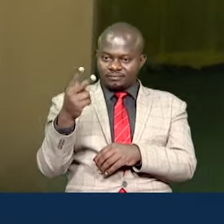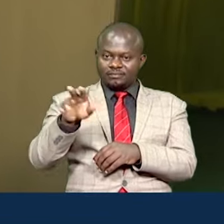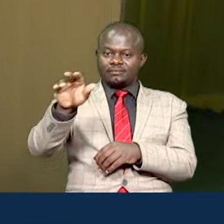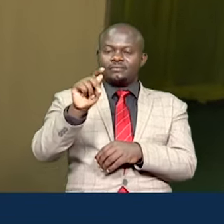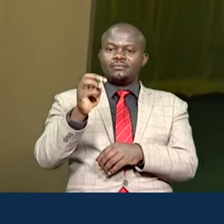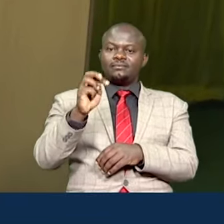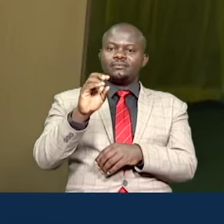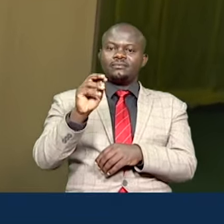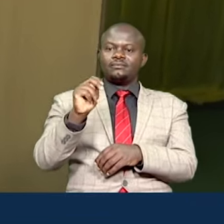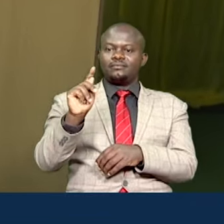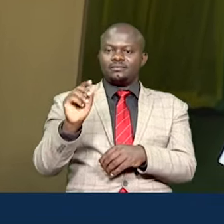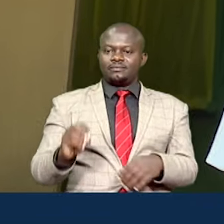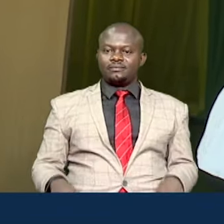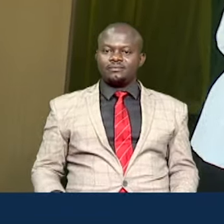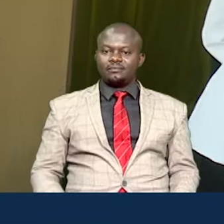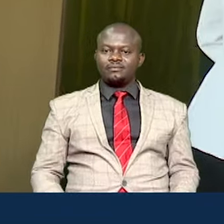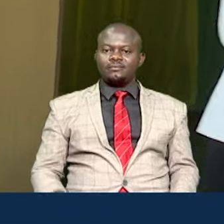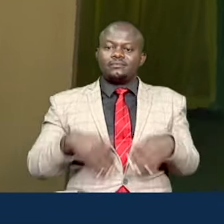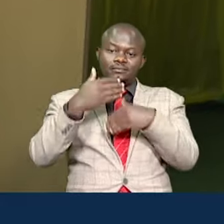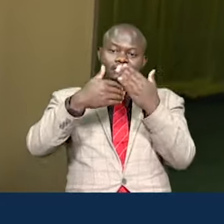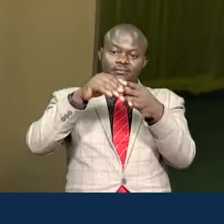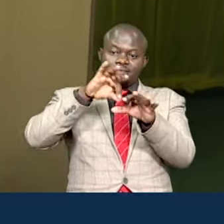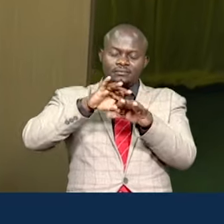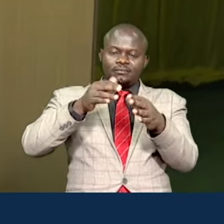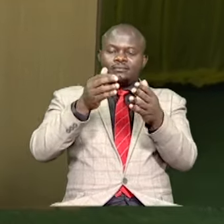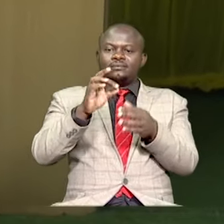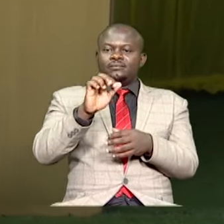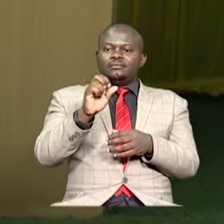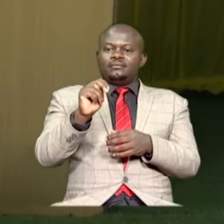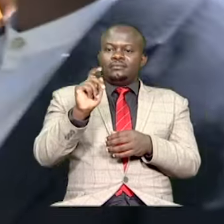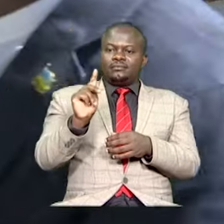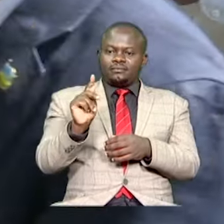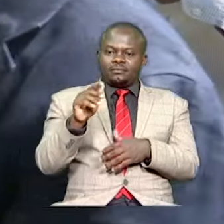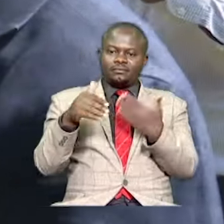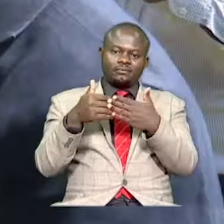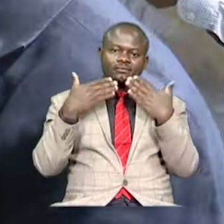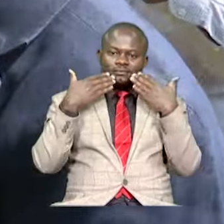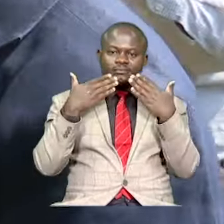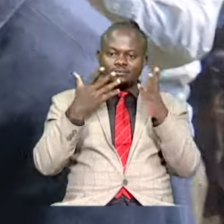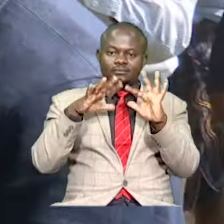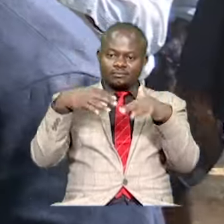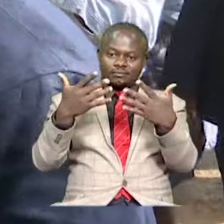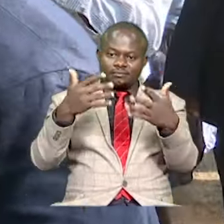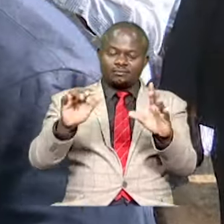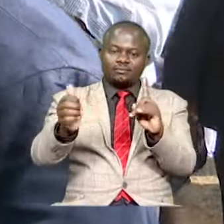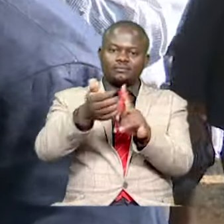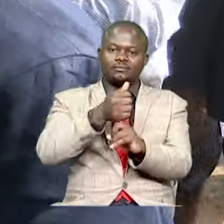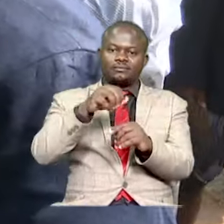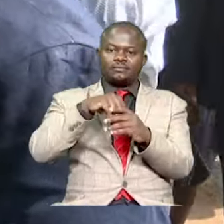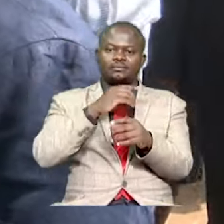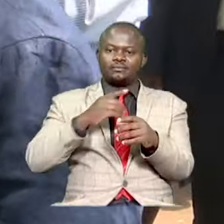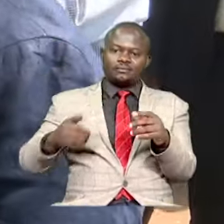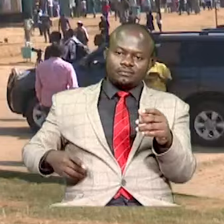Kimironko akarere ka Gasabo. Nyuma yo gutora, umukandida Frank Habineza yashimye intambwe u Rwanda rumaze gutera muri